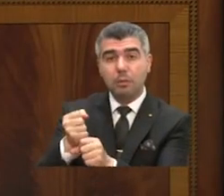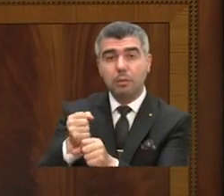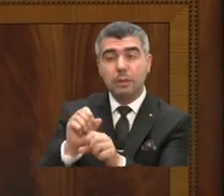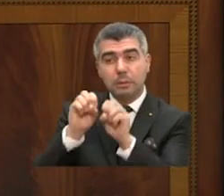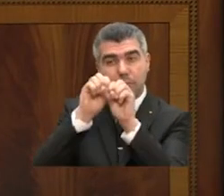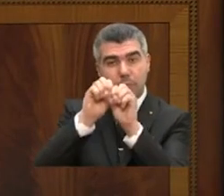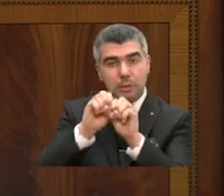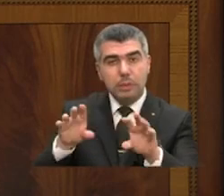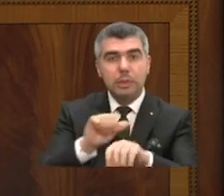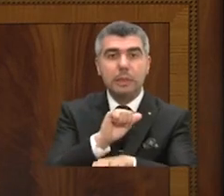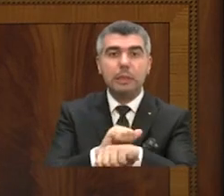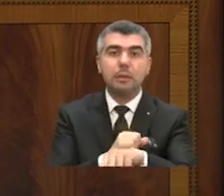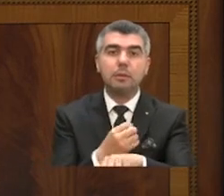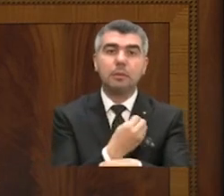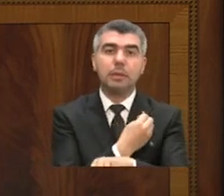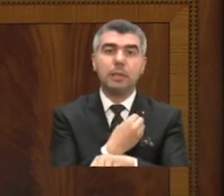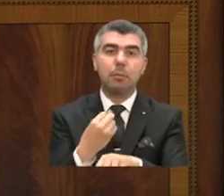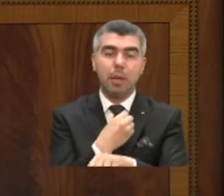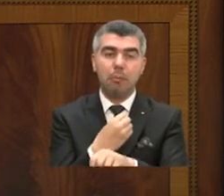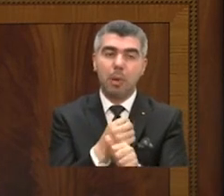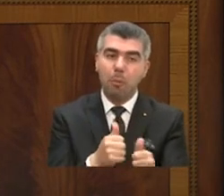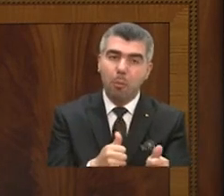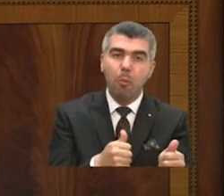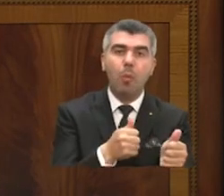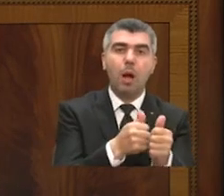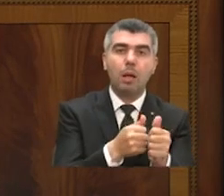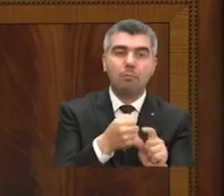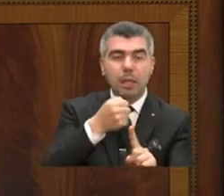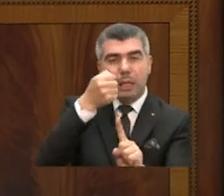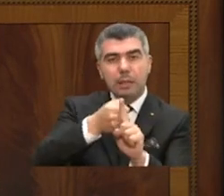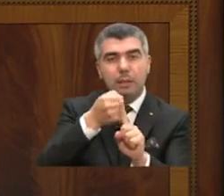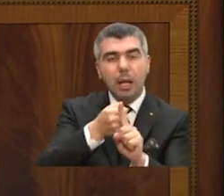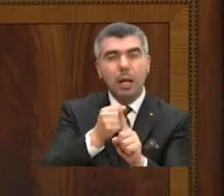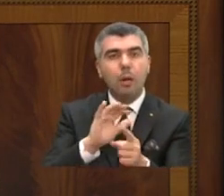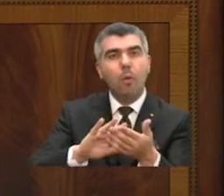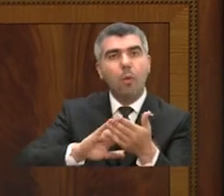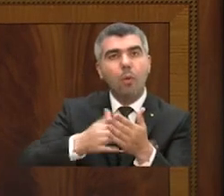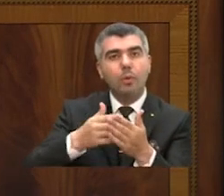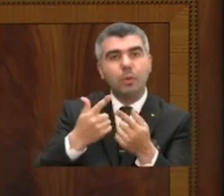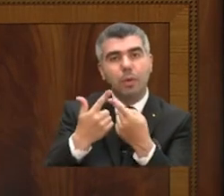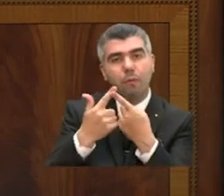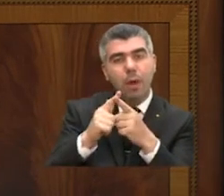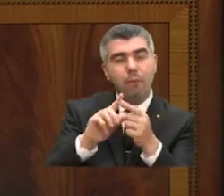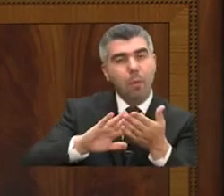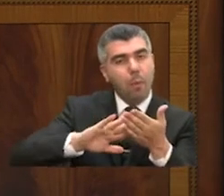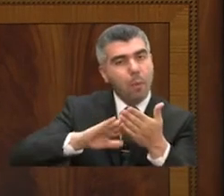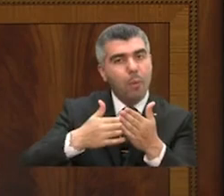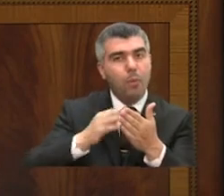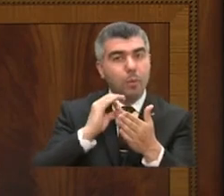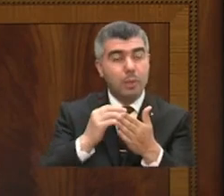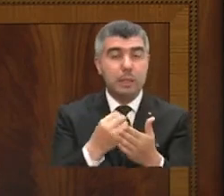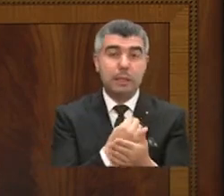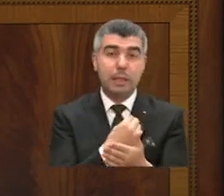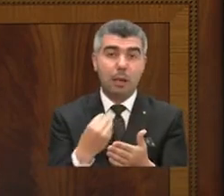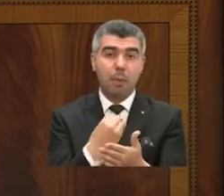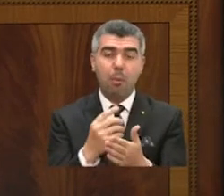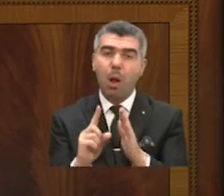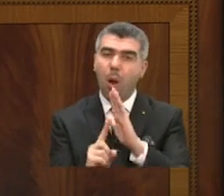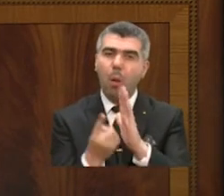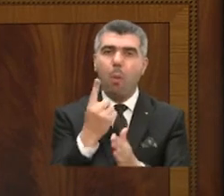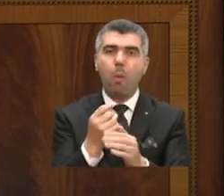الاجتماعية وما يجب أن يواكبه من إصلاح عميق وجذري للمنظومة الصحية أولى